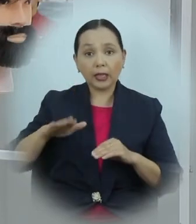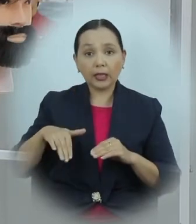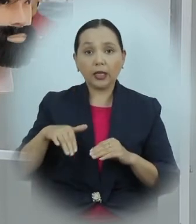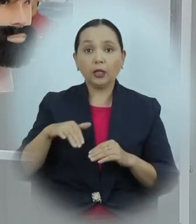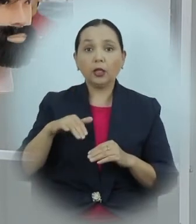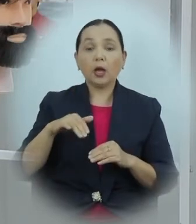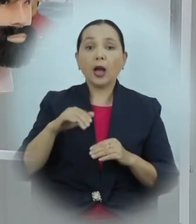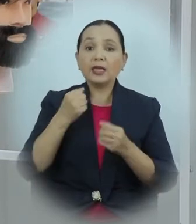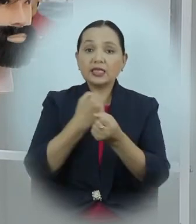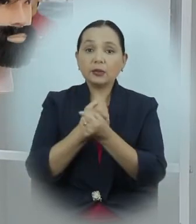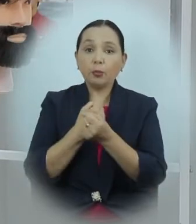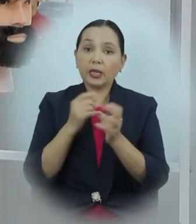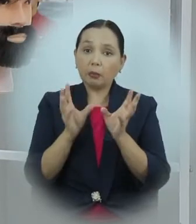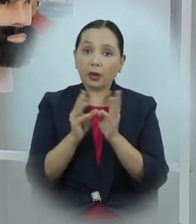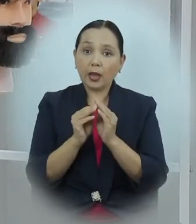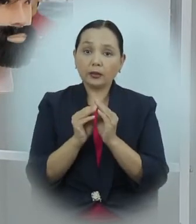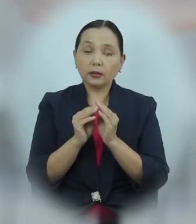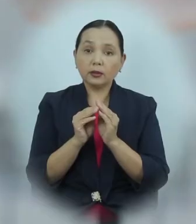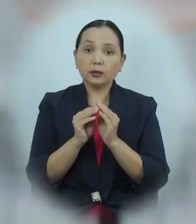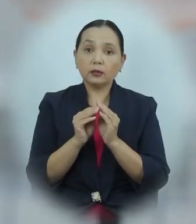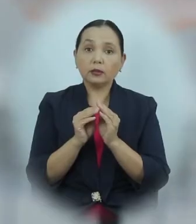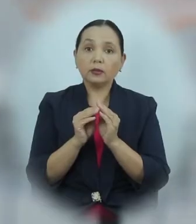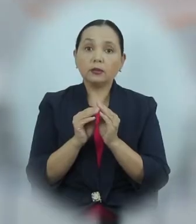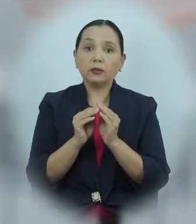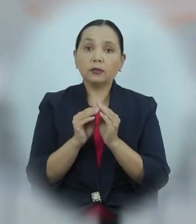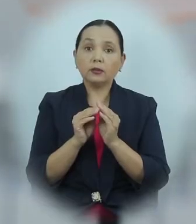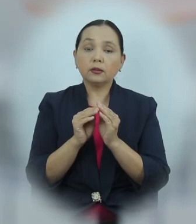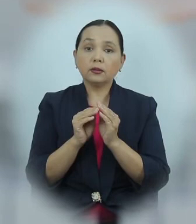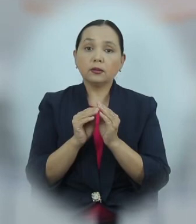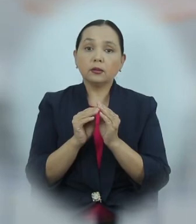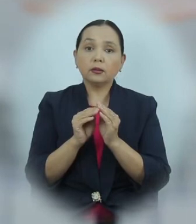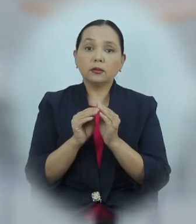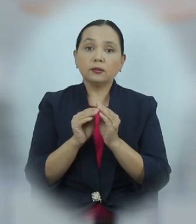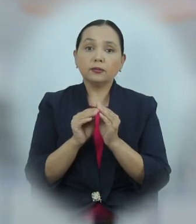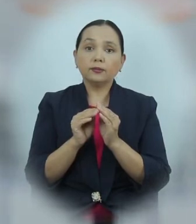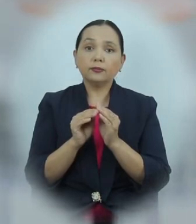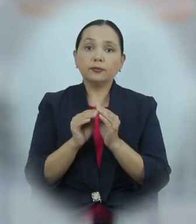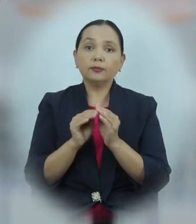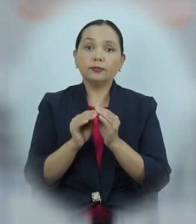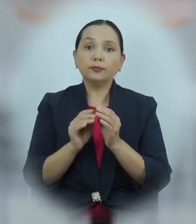spirt bilan